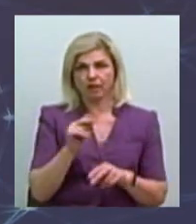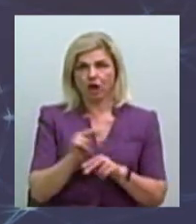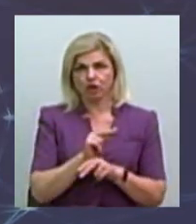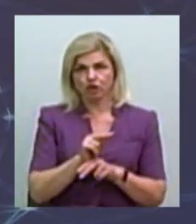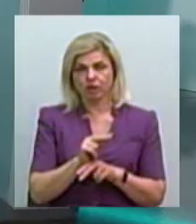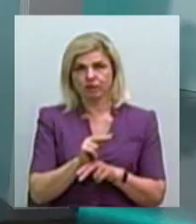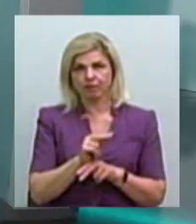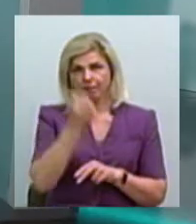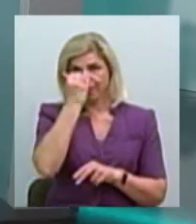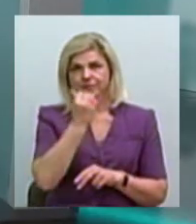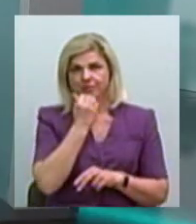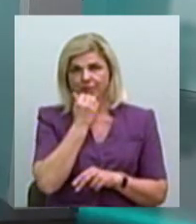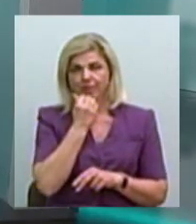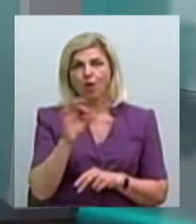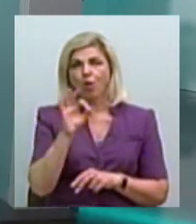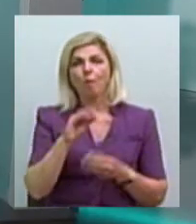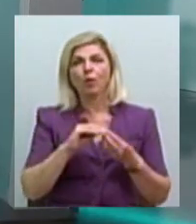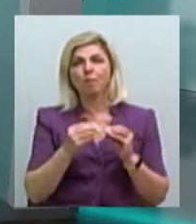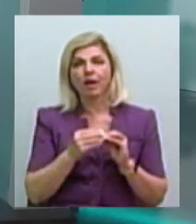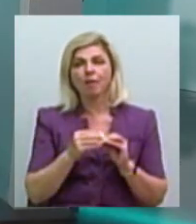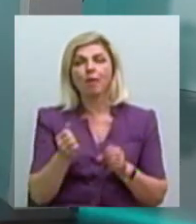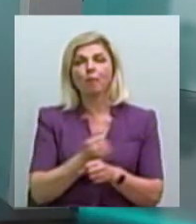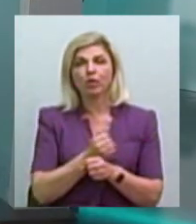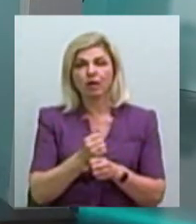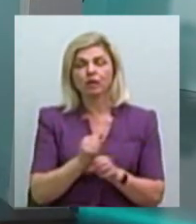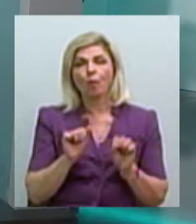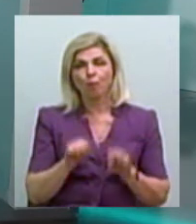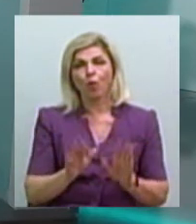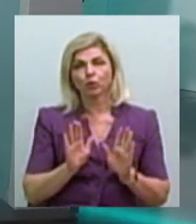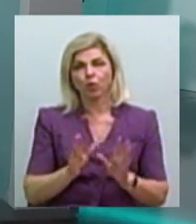підказати. Спасибі. Проблему подолати можна лише